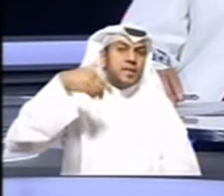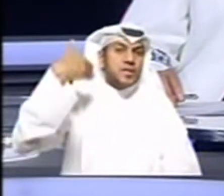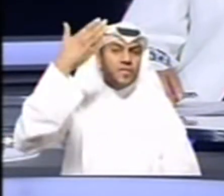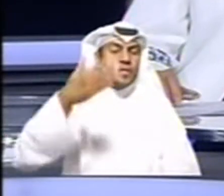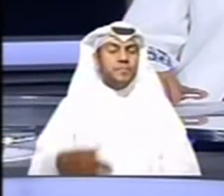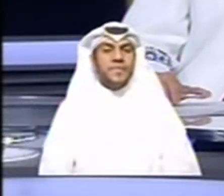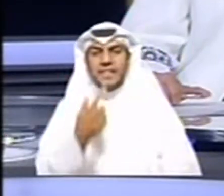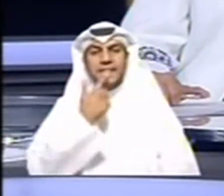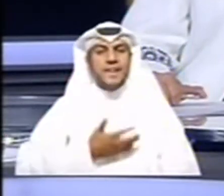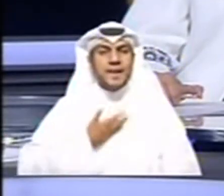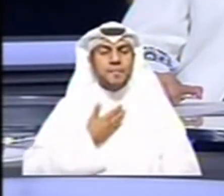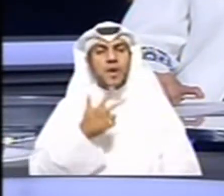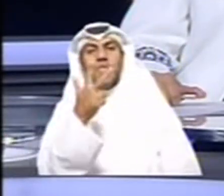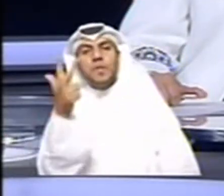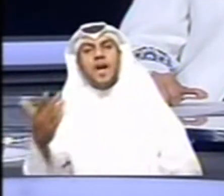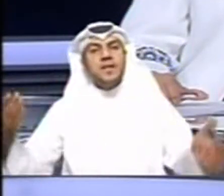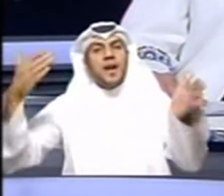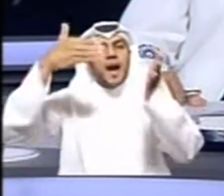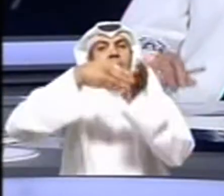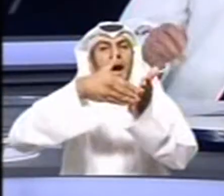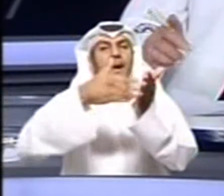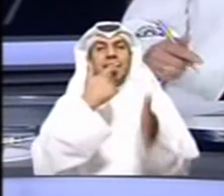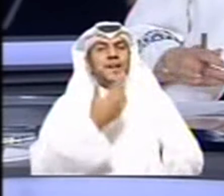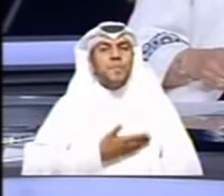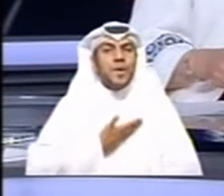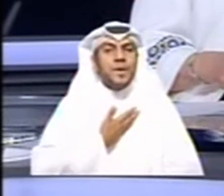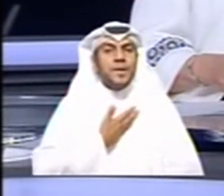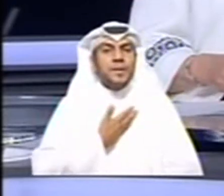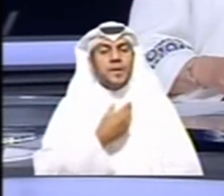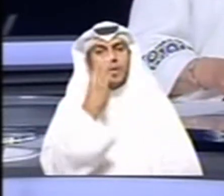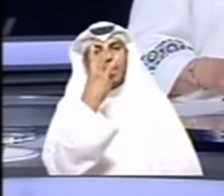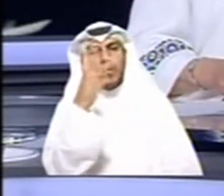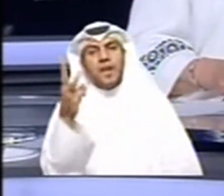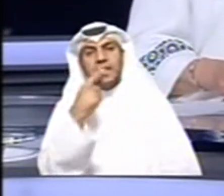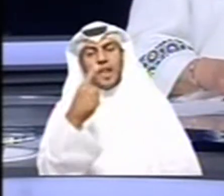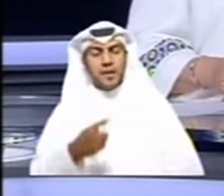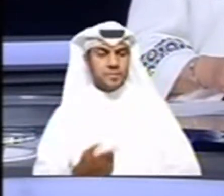العمرية من 18 سنة وحتى 33 سنة.